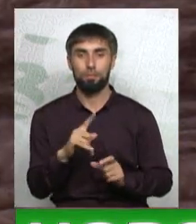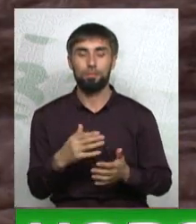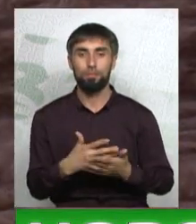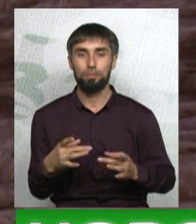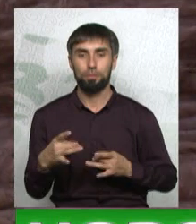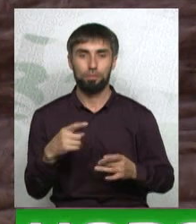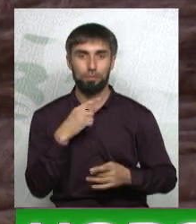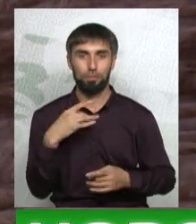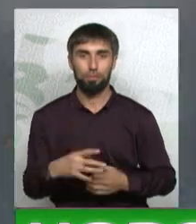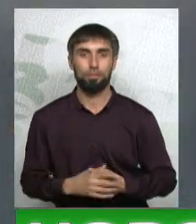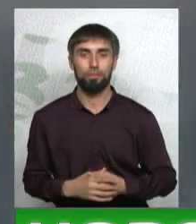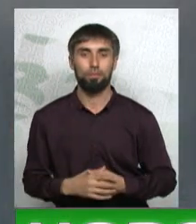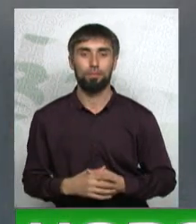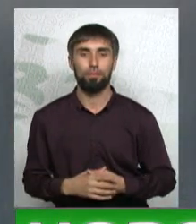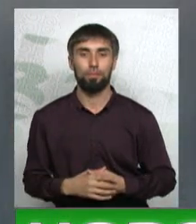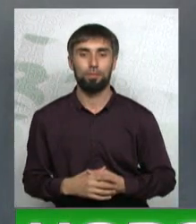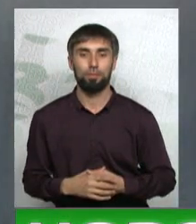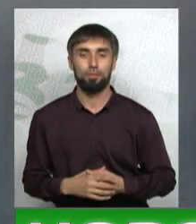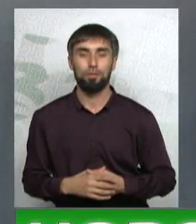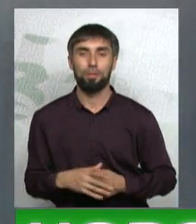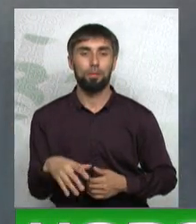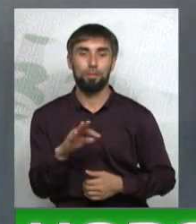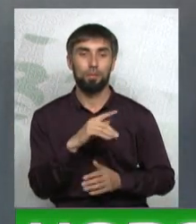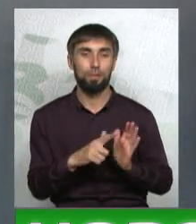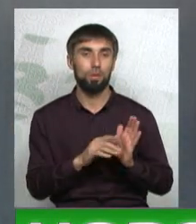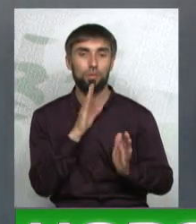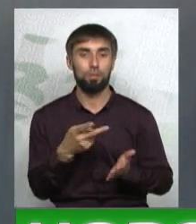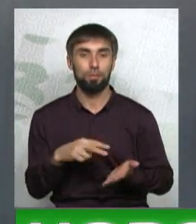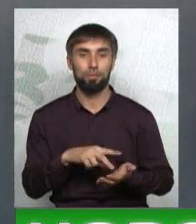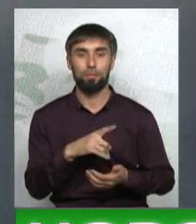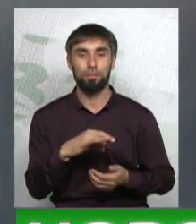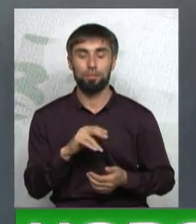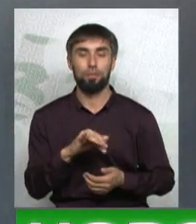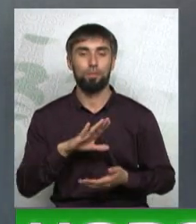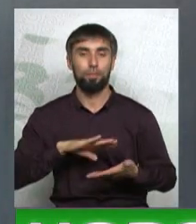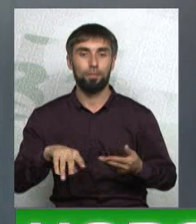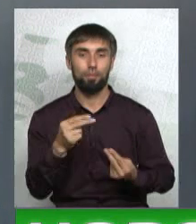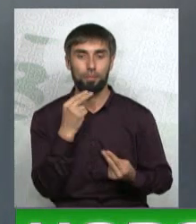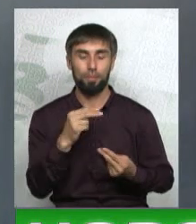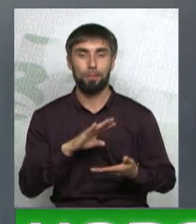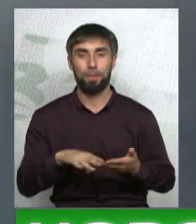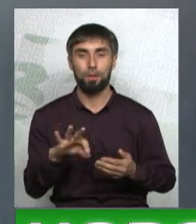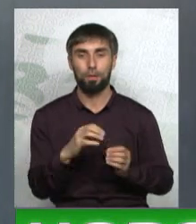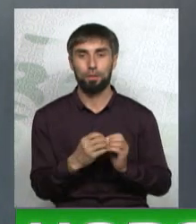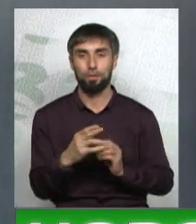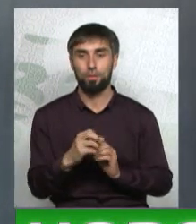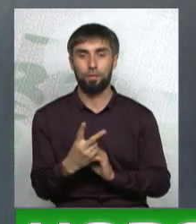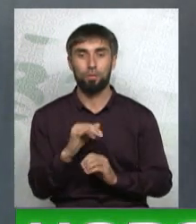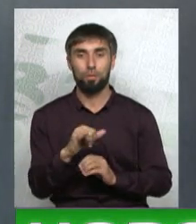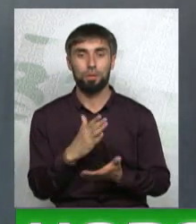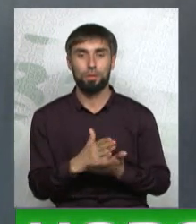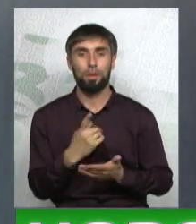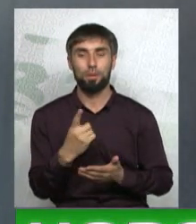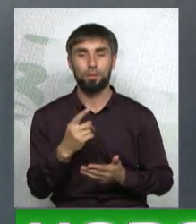разных районов Ингушетии. В 7 утра они встают на зарядку, затем у них завтрак, потом с 10 до 12 у них идут